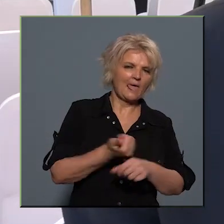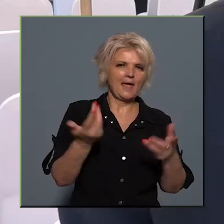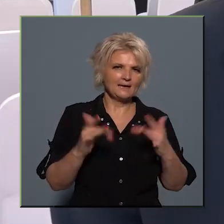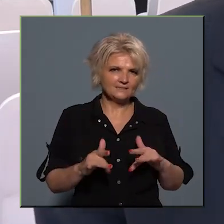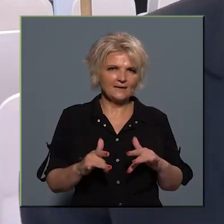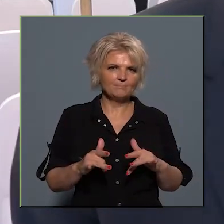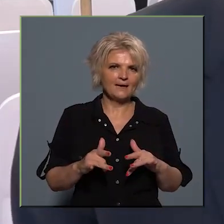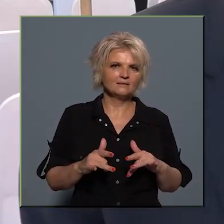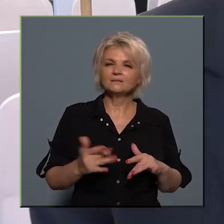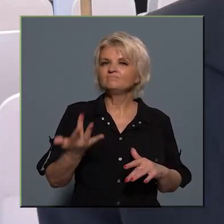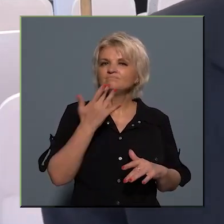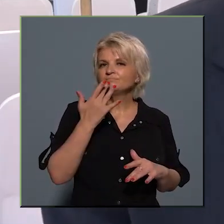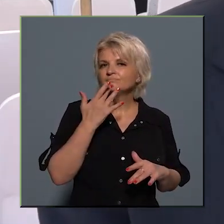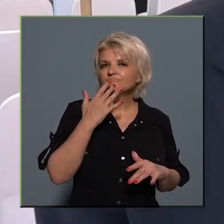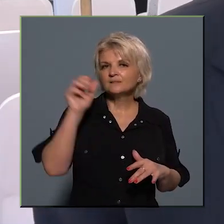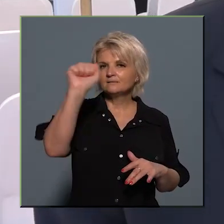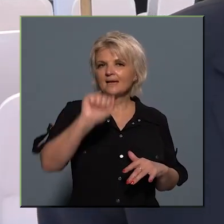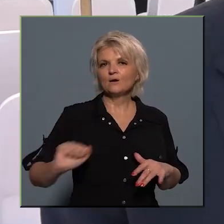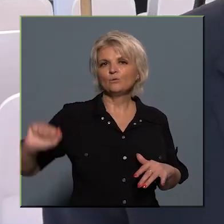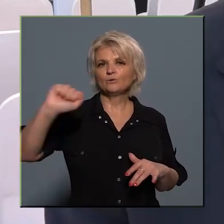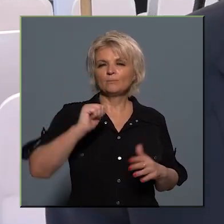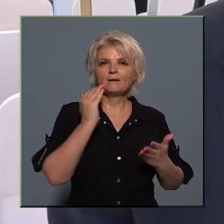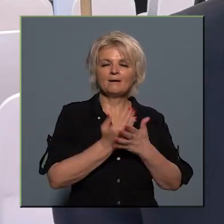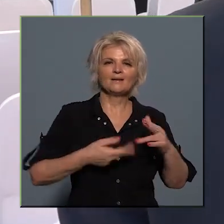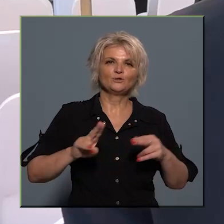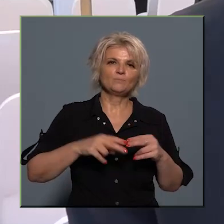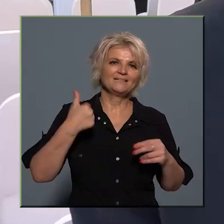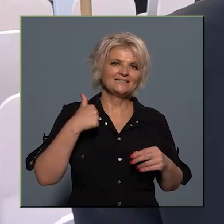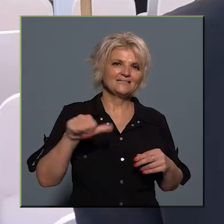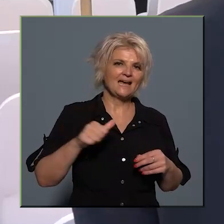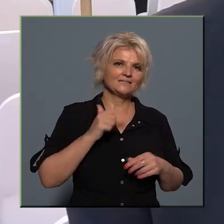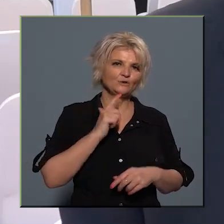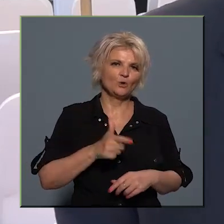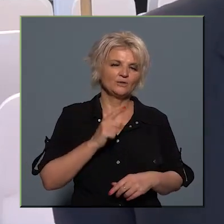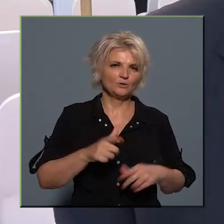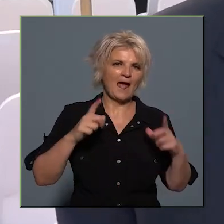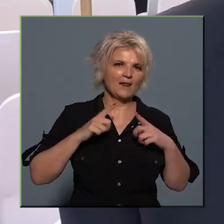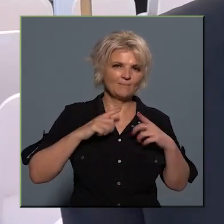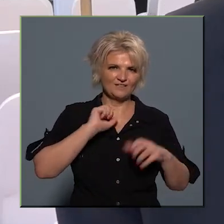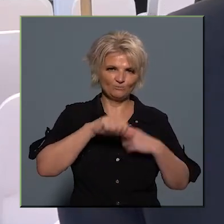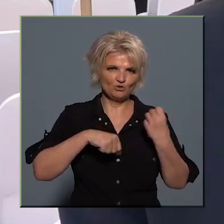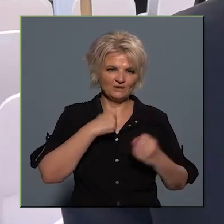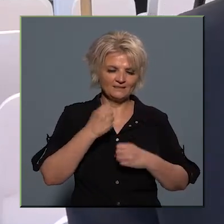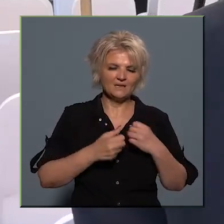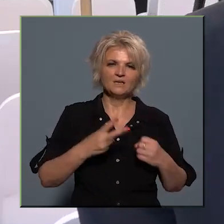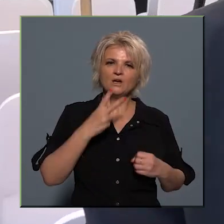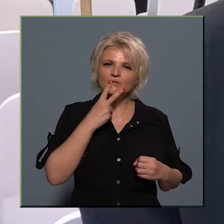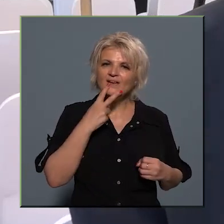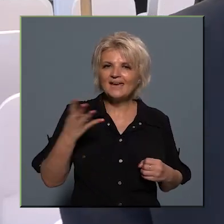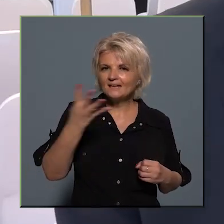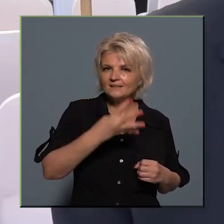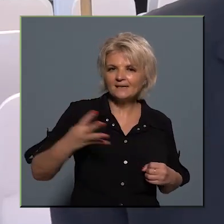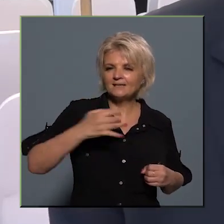mert például ugye Európában már több mint 100 töltőállomás üzemel, a V4-ek